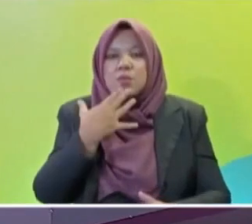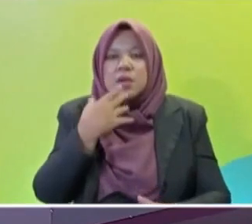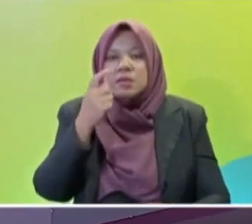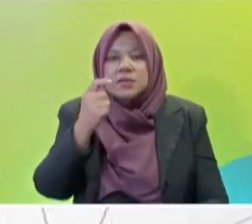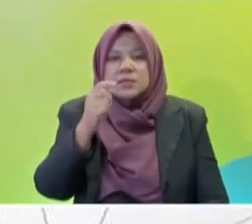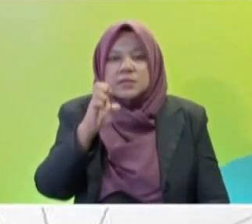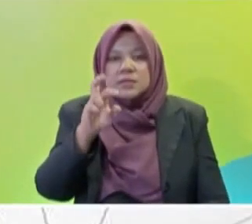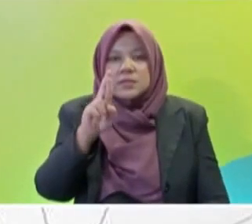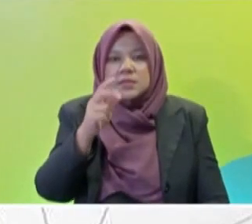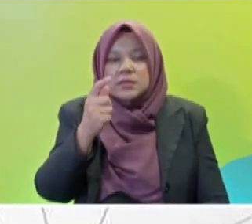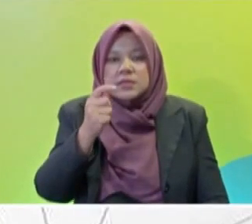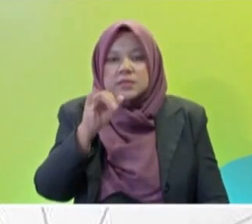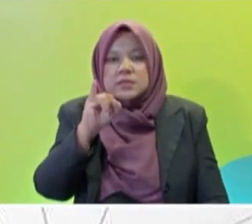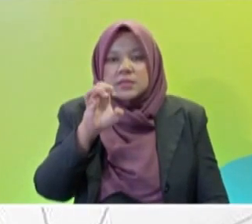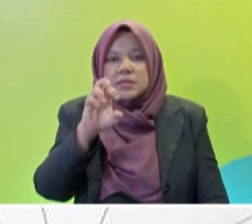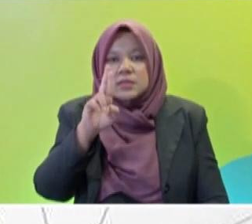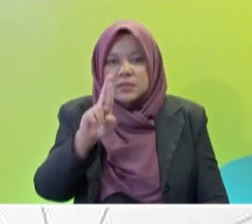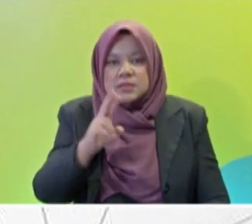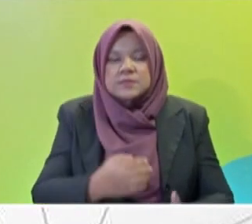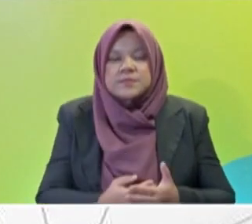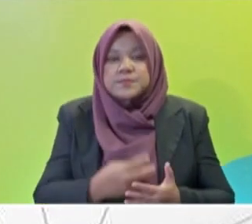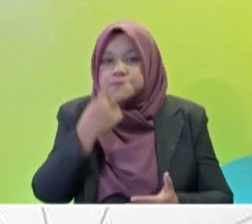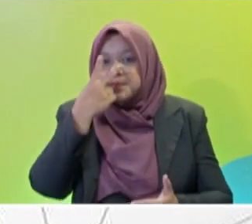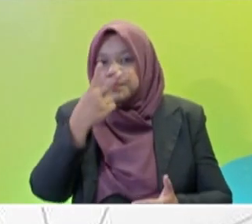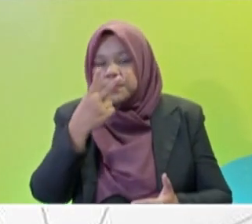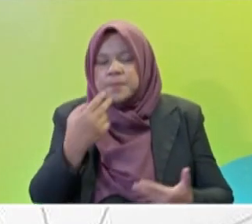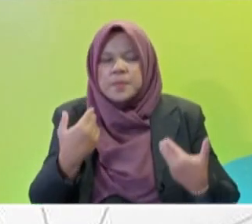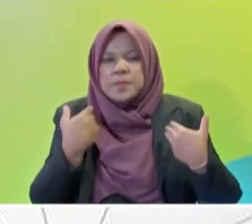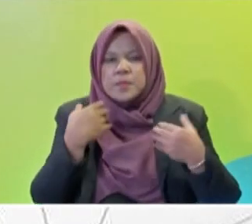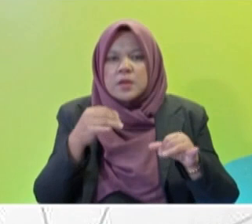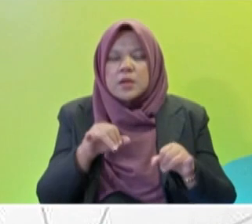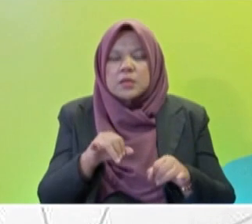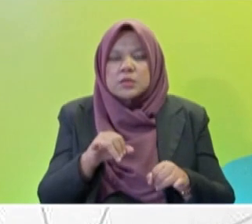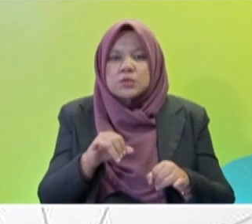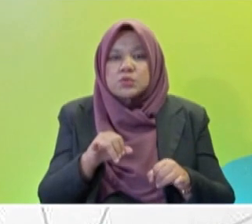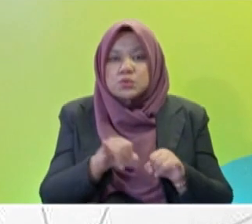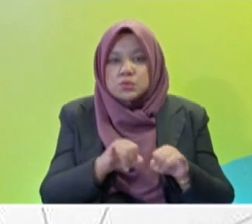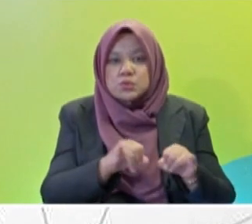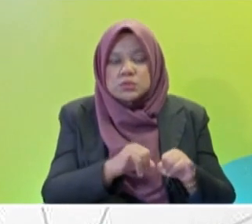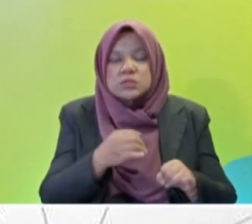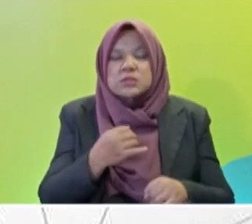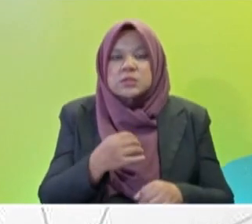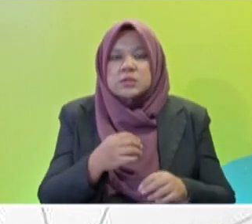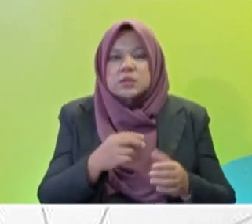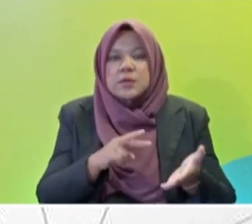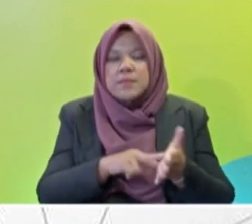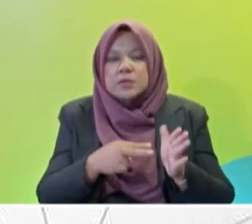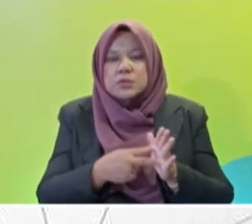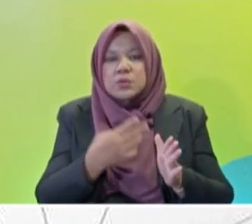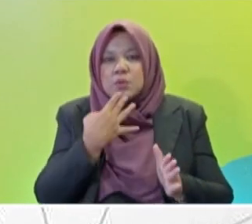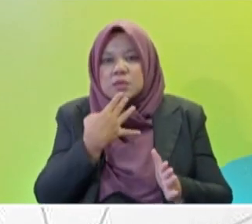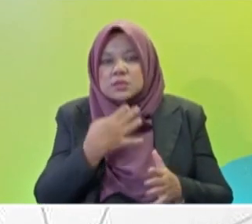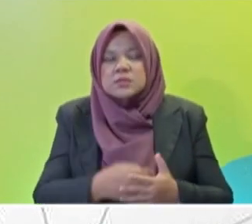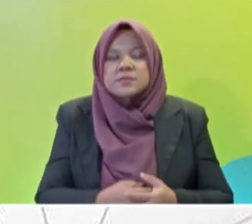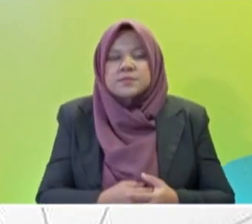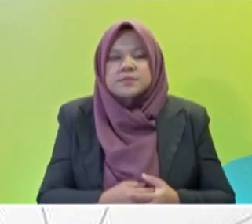yang Saya tunjukkan dihadapan itu di dalam slide ada juga terminologi warnet ada